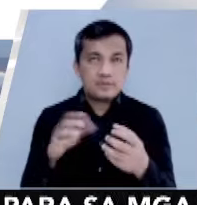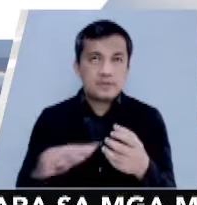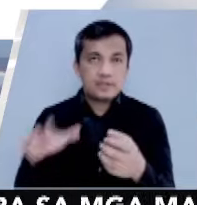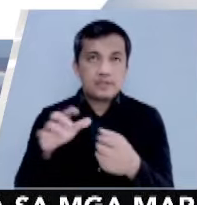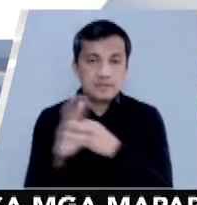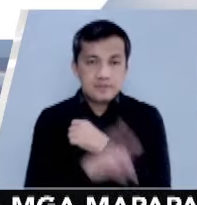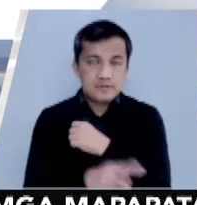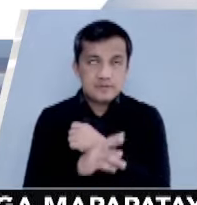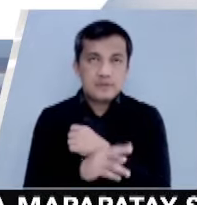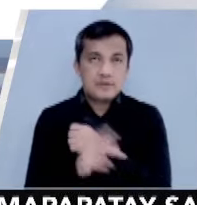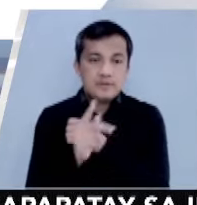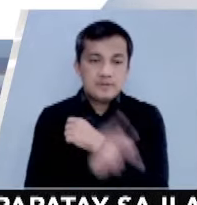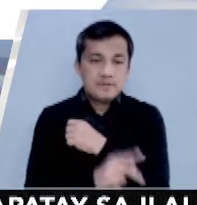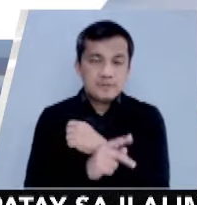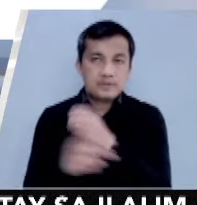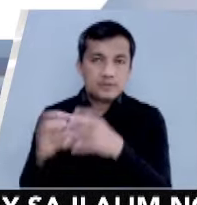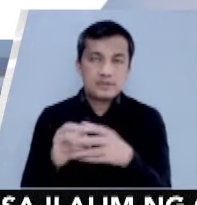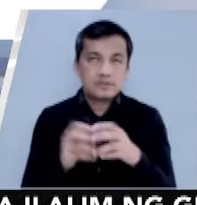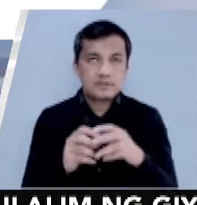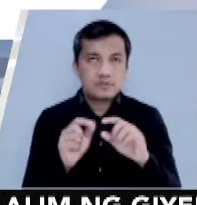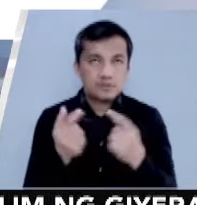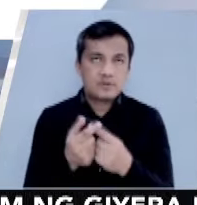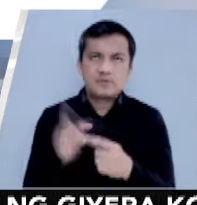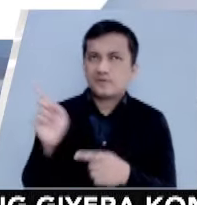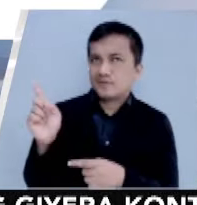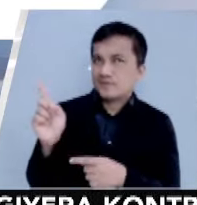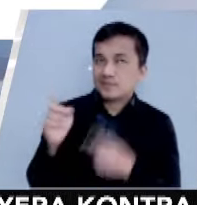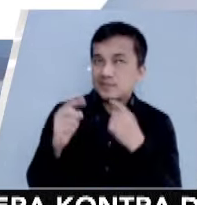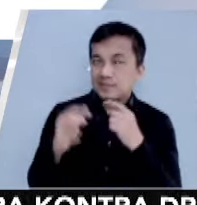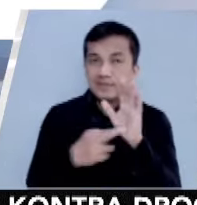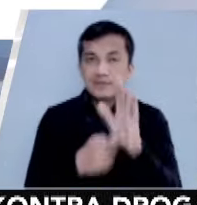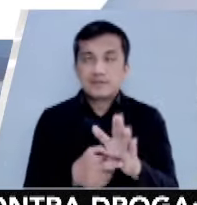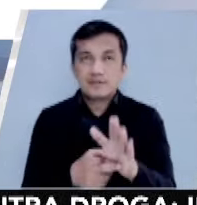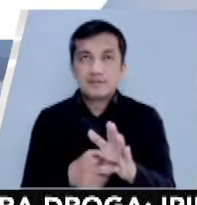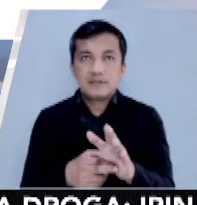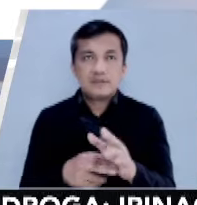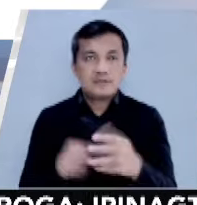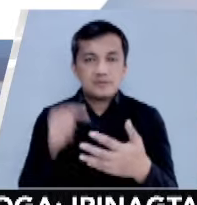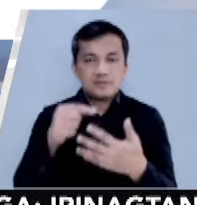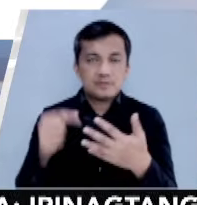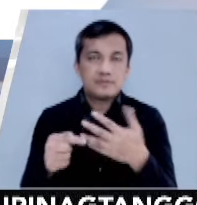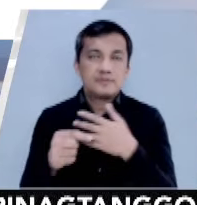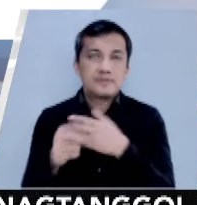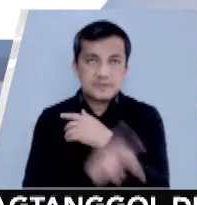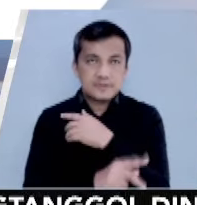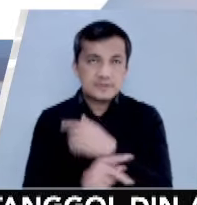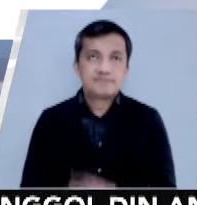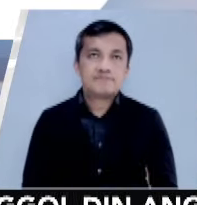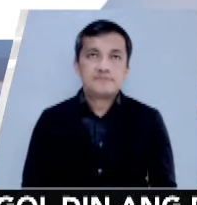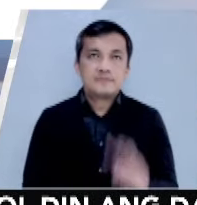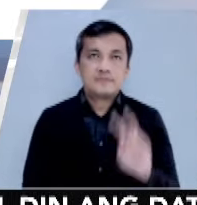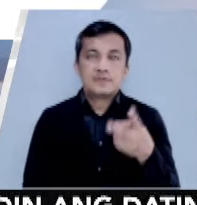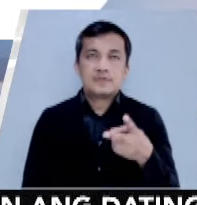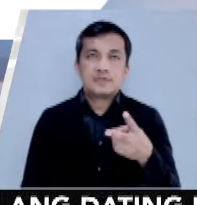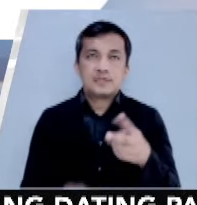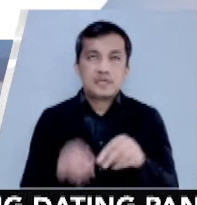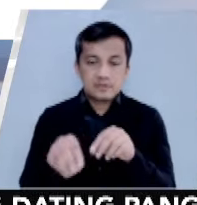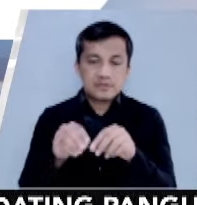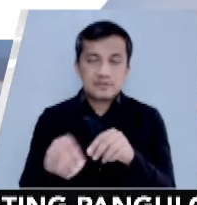provincial party list groups o yung mga kinakatawan ang ilang mga lalawigan. Sunod dyan ang agricultural sector,